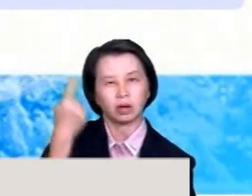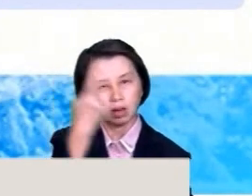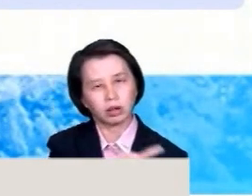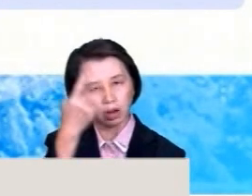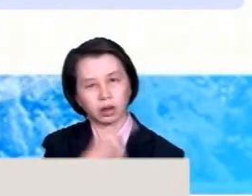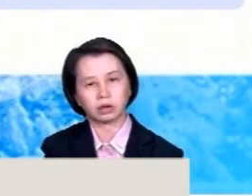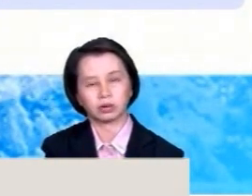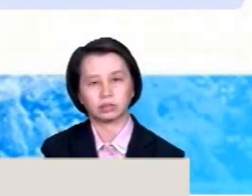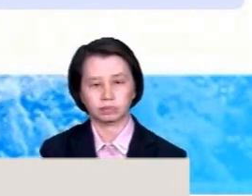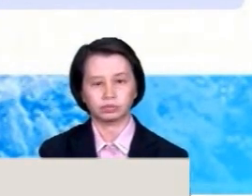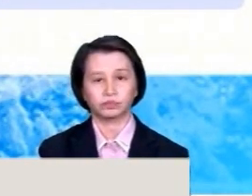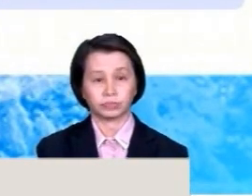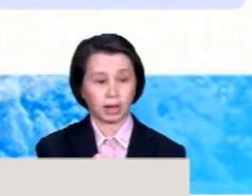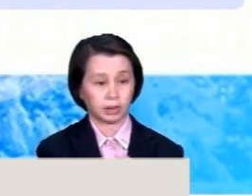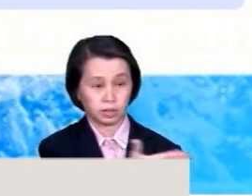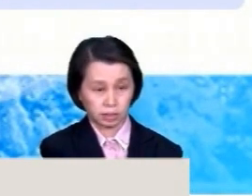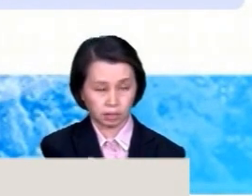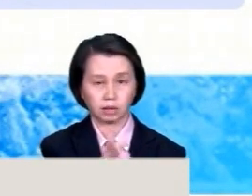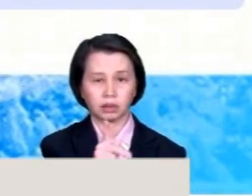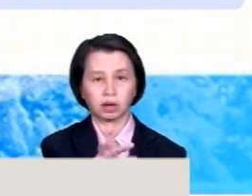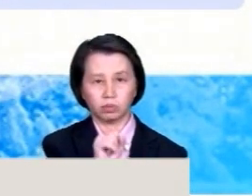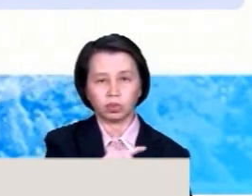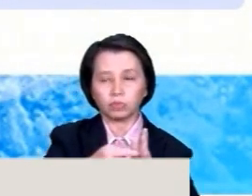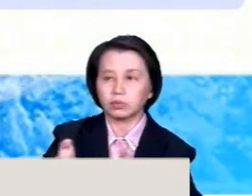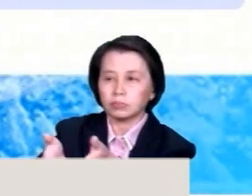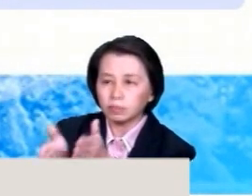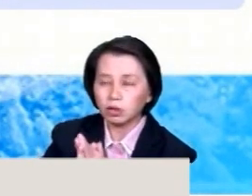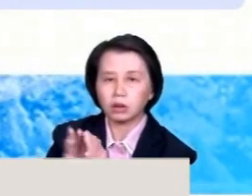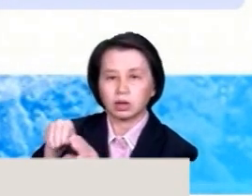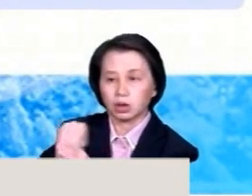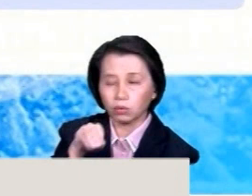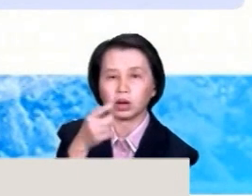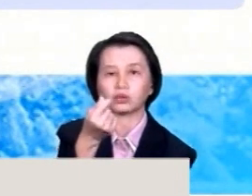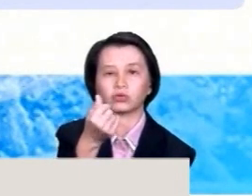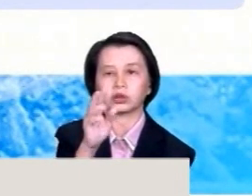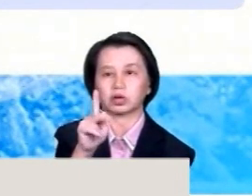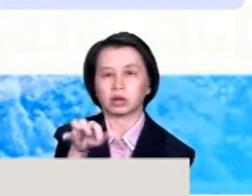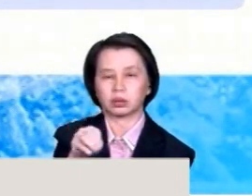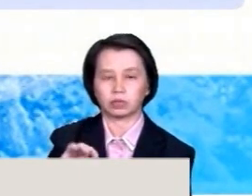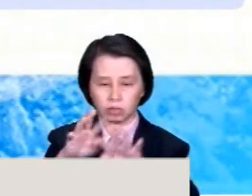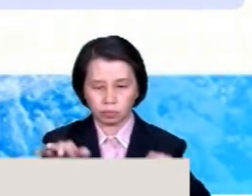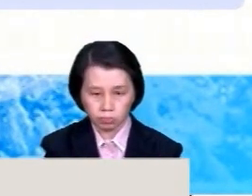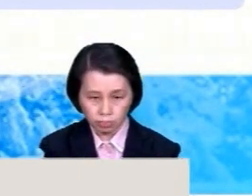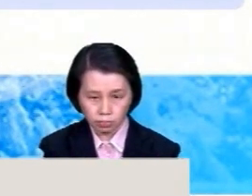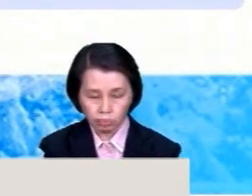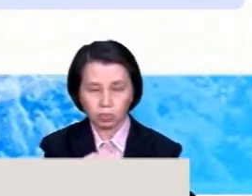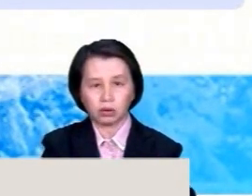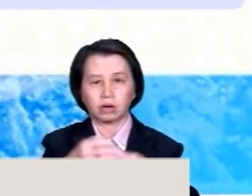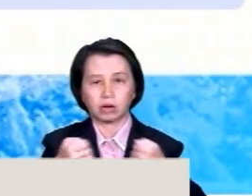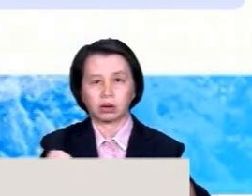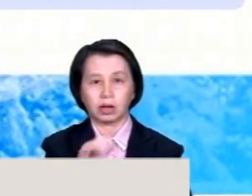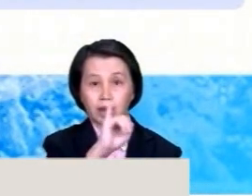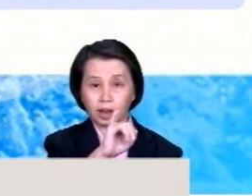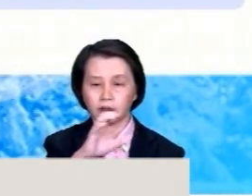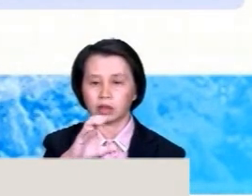harian ahli boleh muloh memohon kemudahan pengeluaran kedua BSP difoto dalam talian